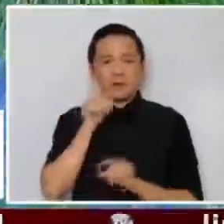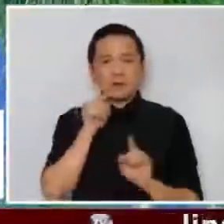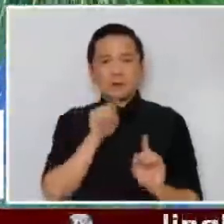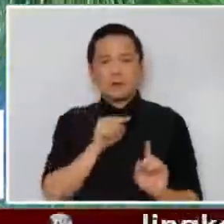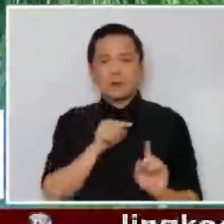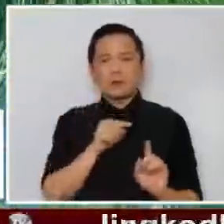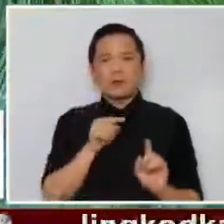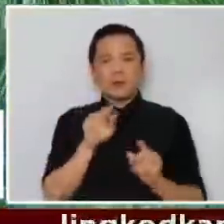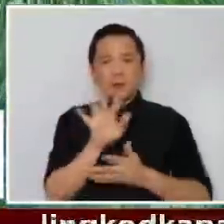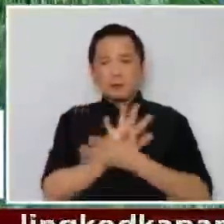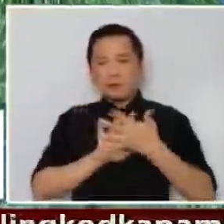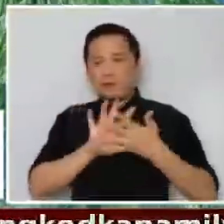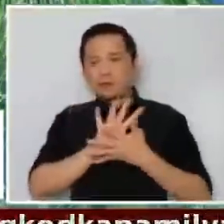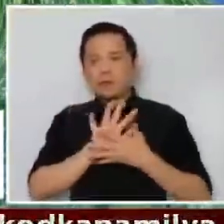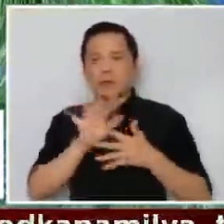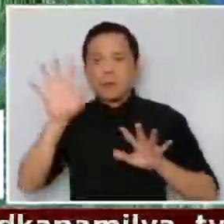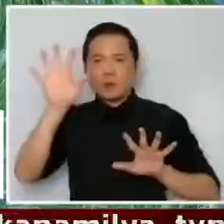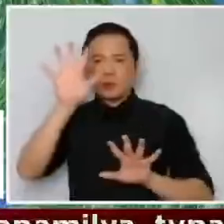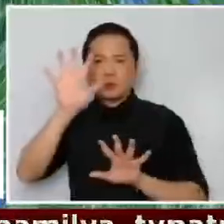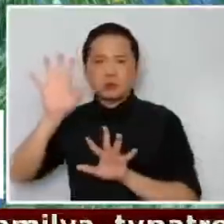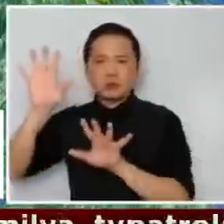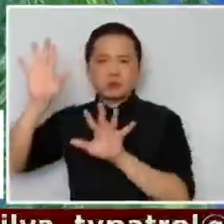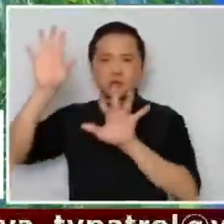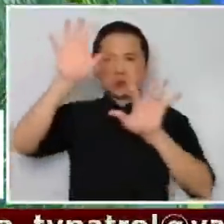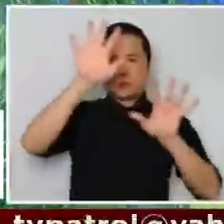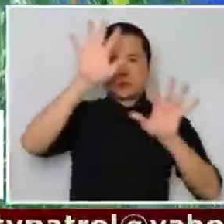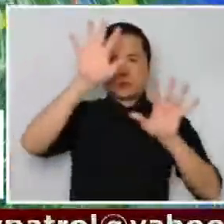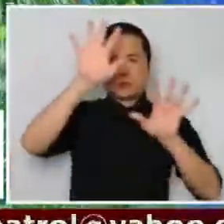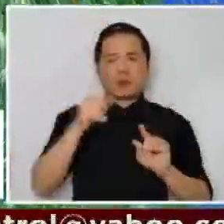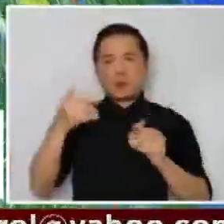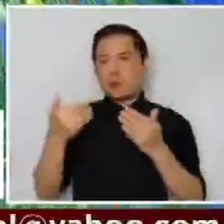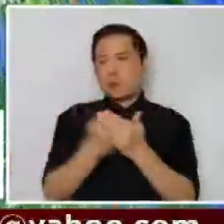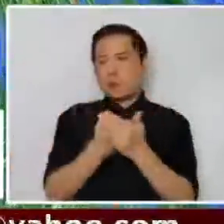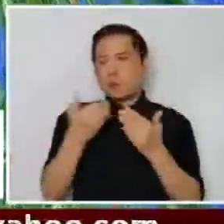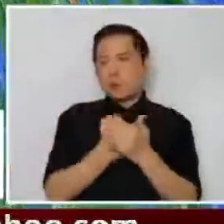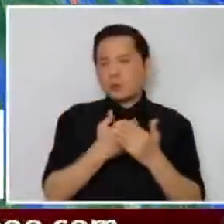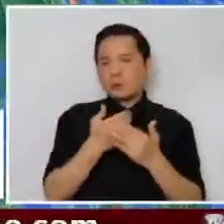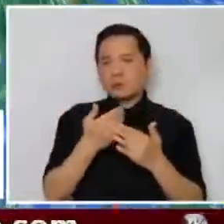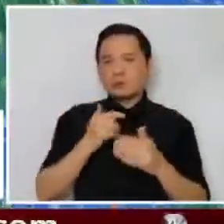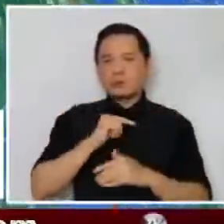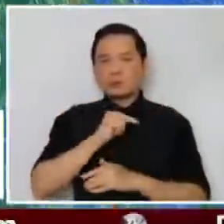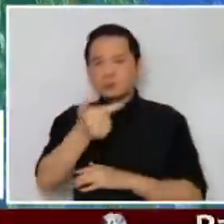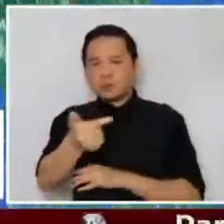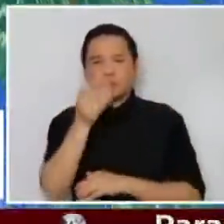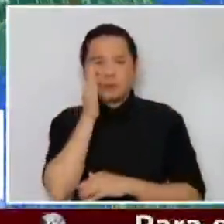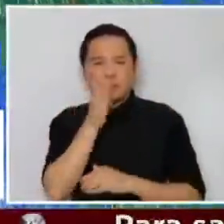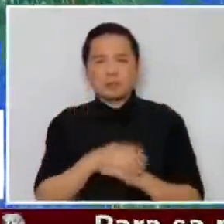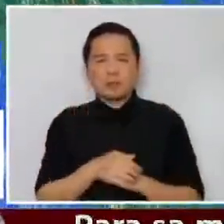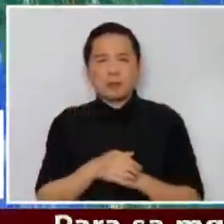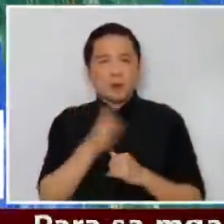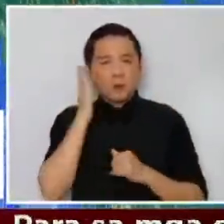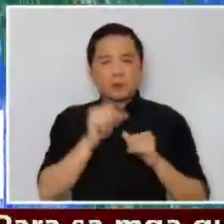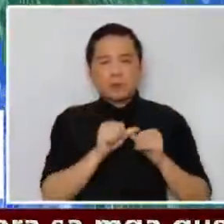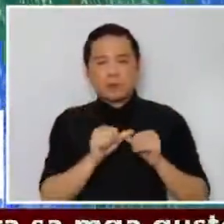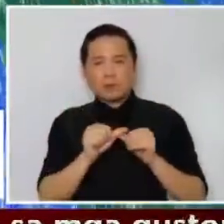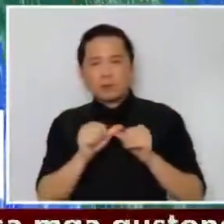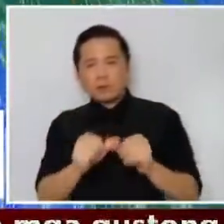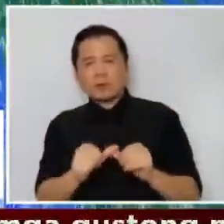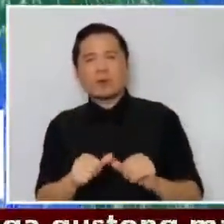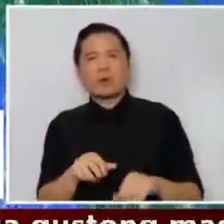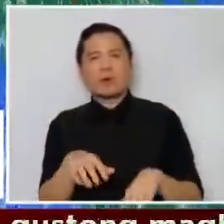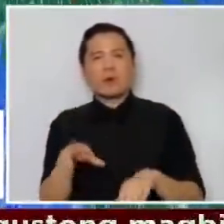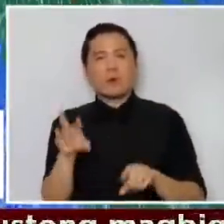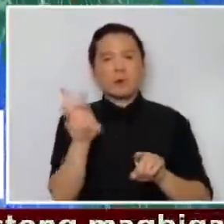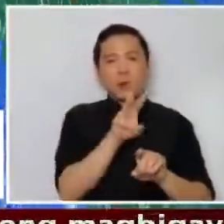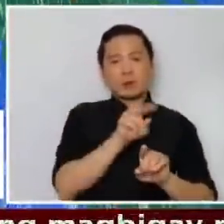sasama ang kaulapan ng Bagyong Maring sa parating na bagong bagyo. At nakikitang kikilos ito patungong west, northwest o